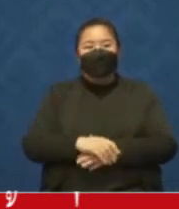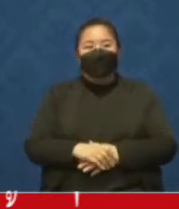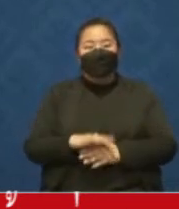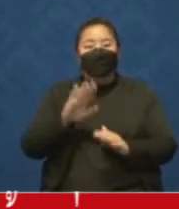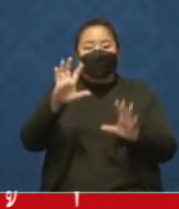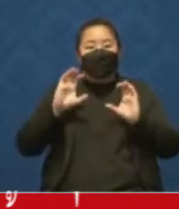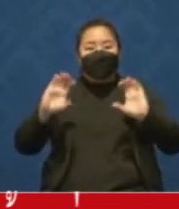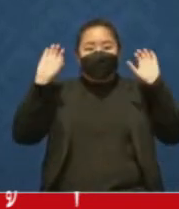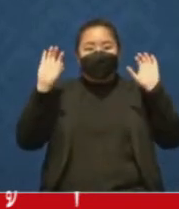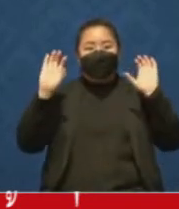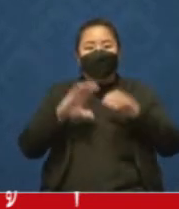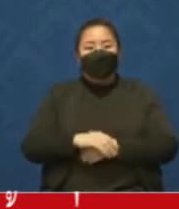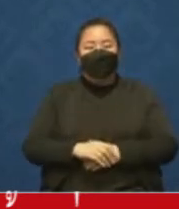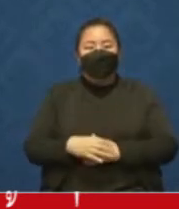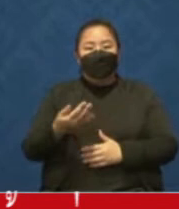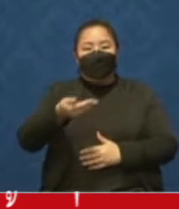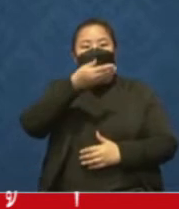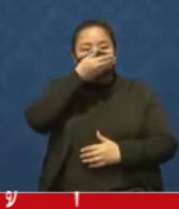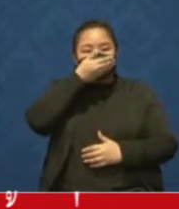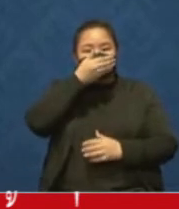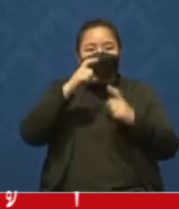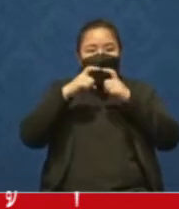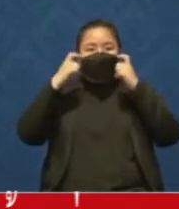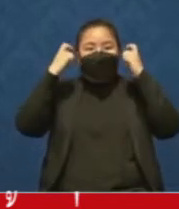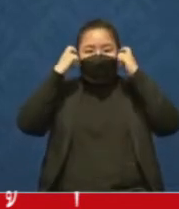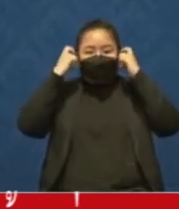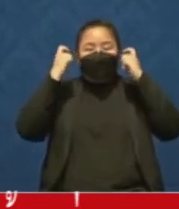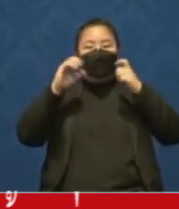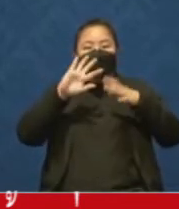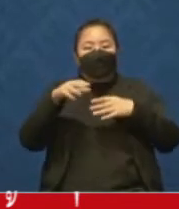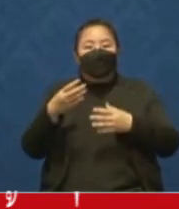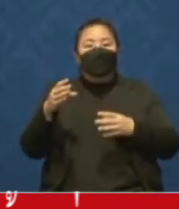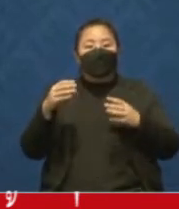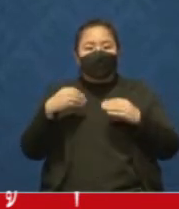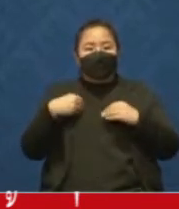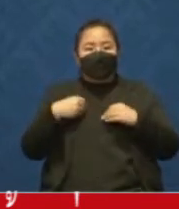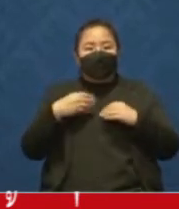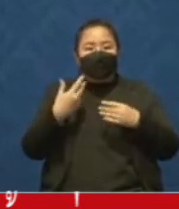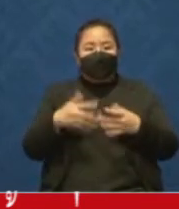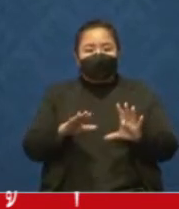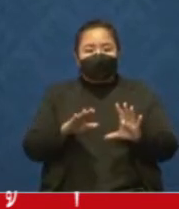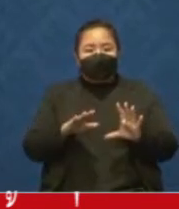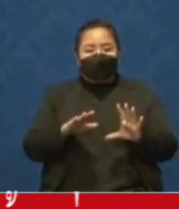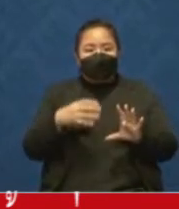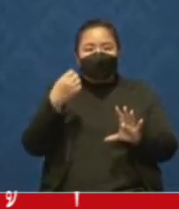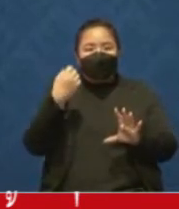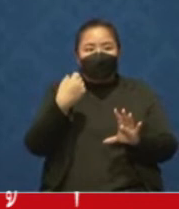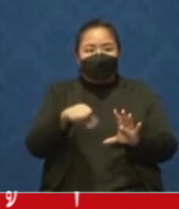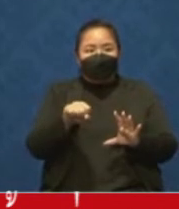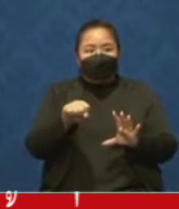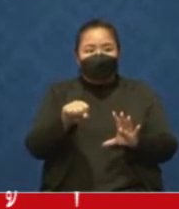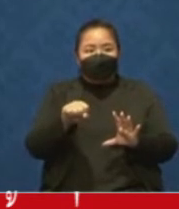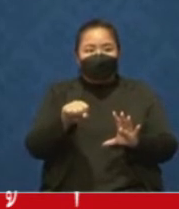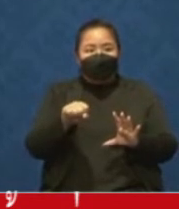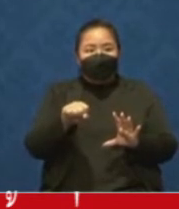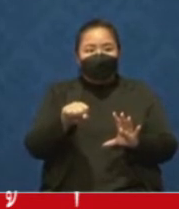ชการบอกวาสวมหนากากโดยสมัครใจผ่านไปเพีงสิบวนมีผู้ตดเชื้อโวิเพิ่มขึน 14.